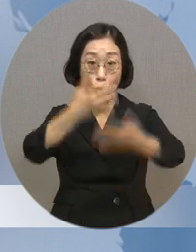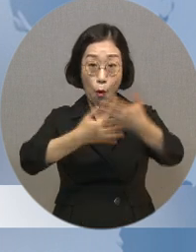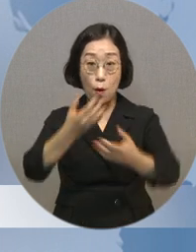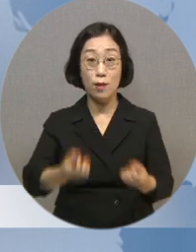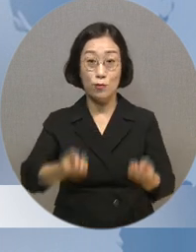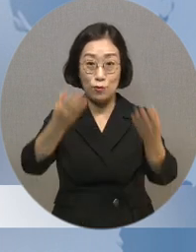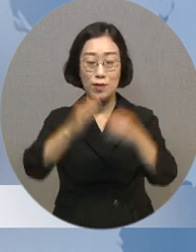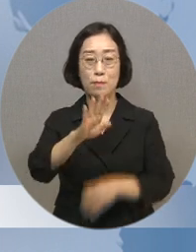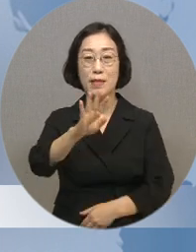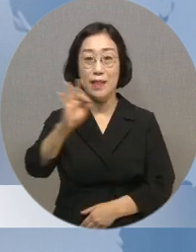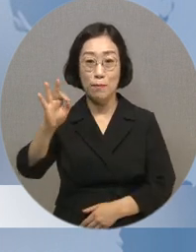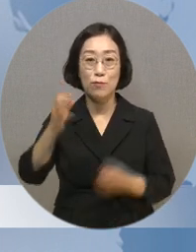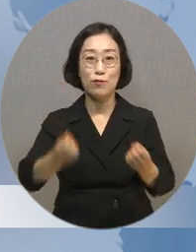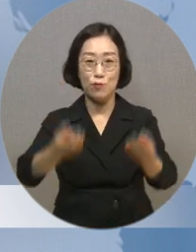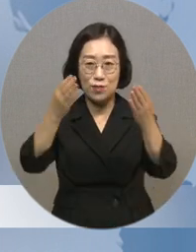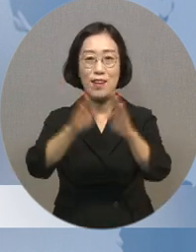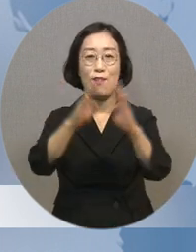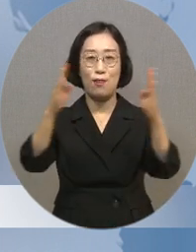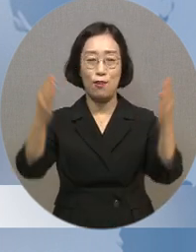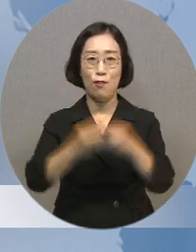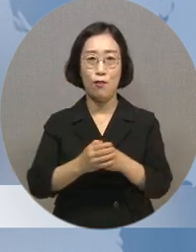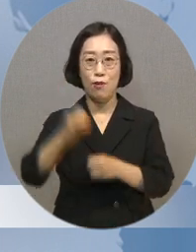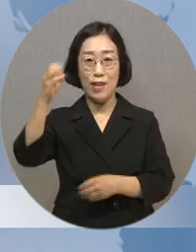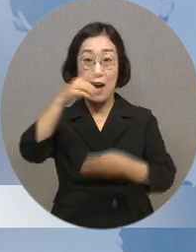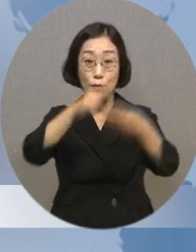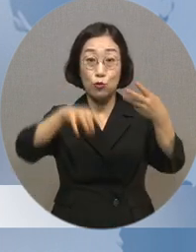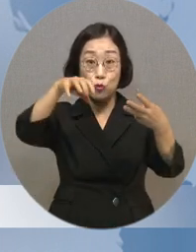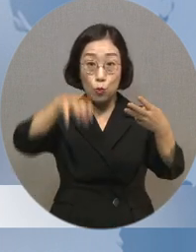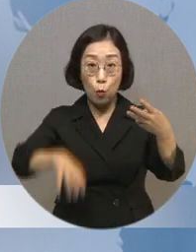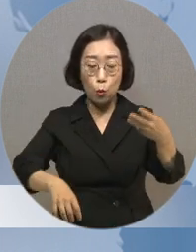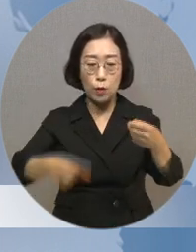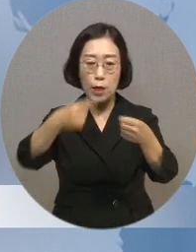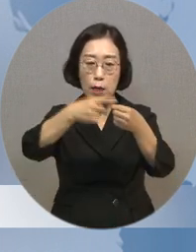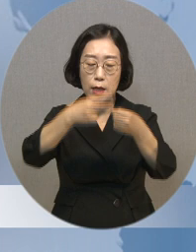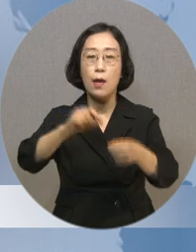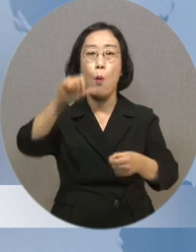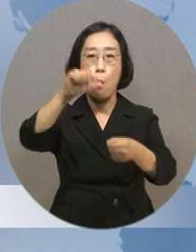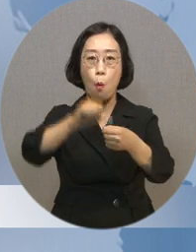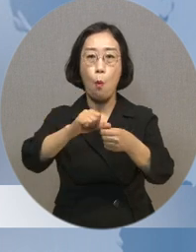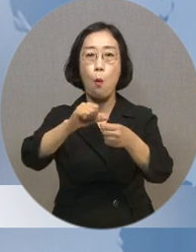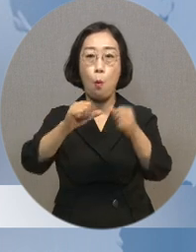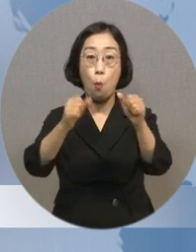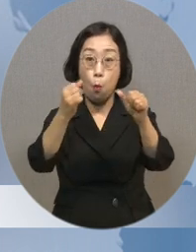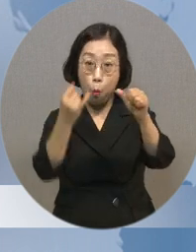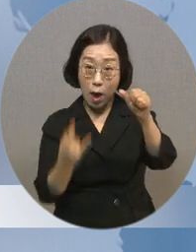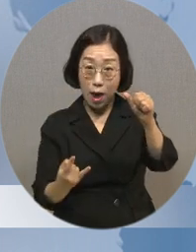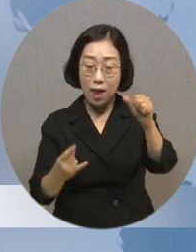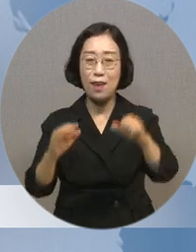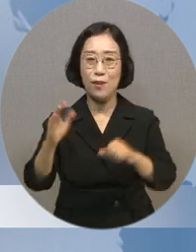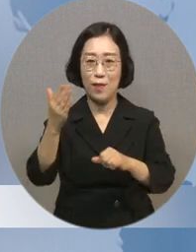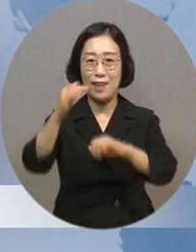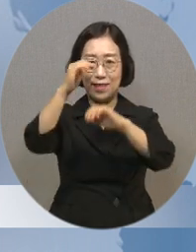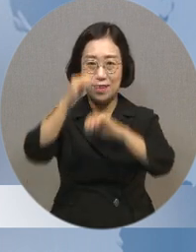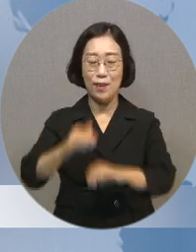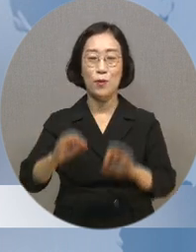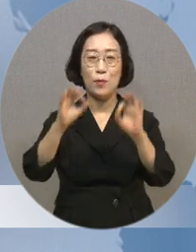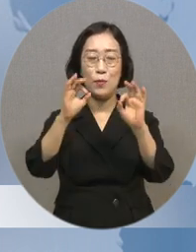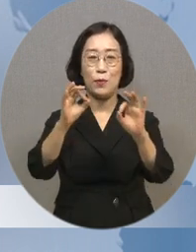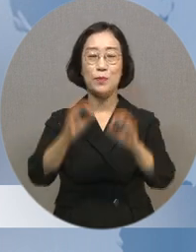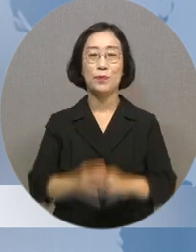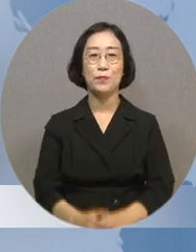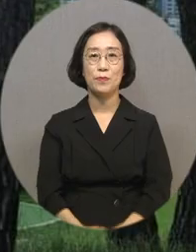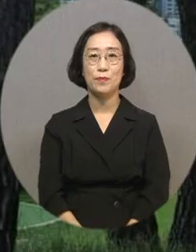영화제가 열렸습니다. 경기도 양주에서 벌써 5회째를 맞이한 영화제인데요. 정운선 기자가